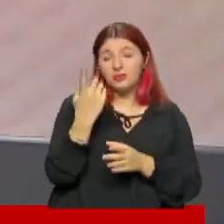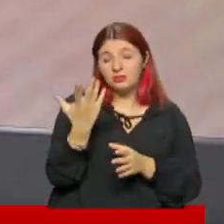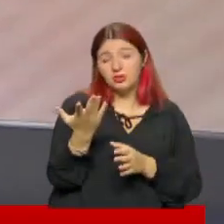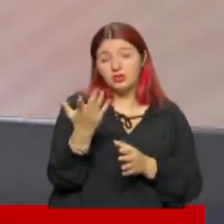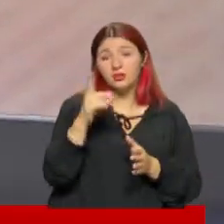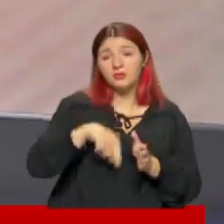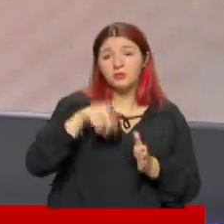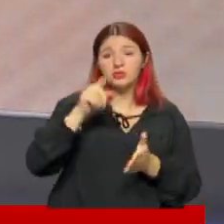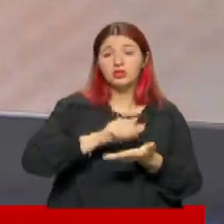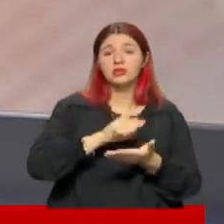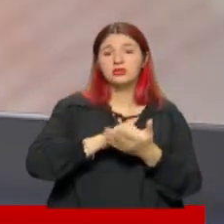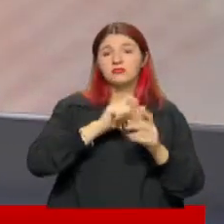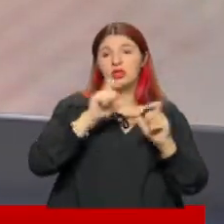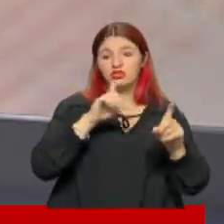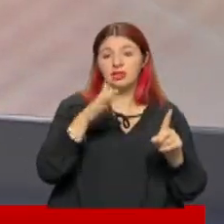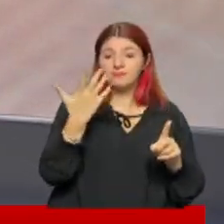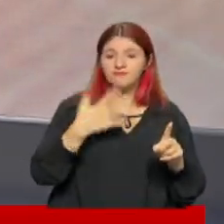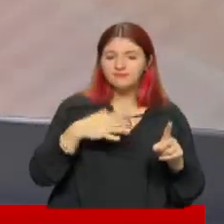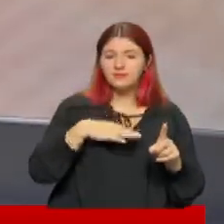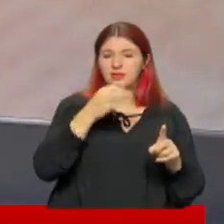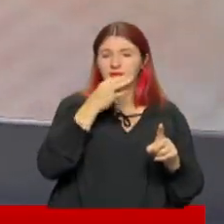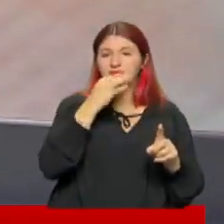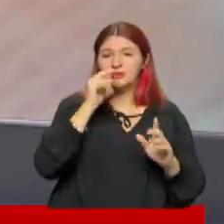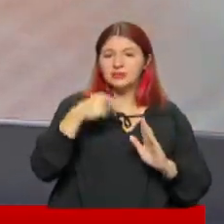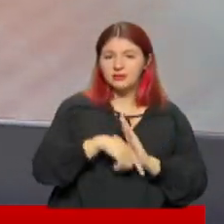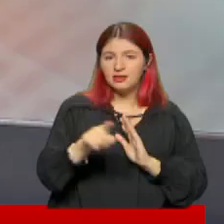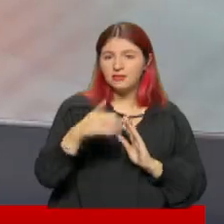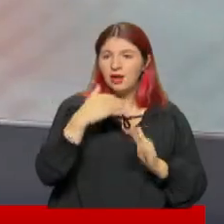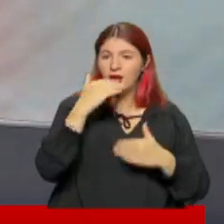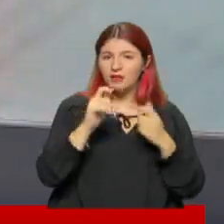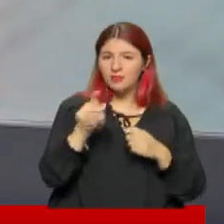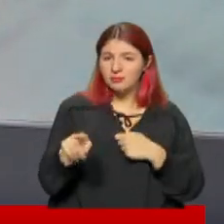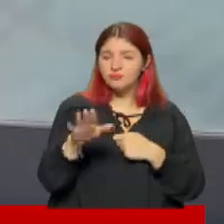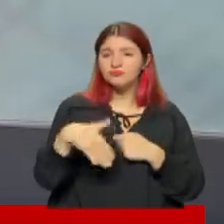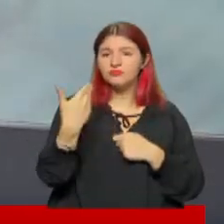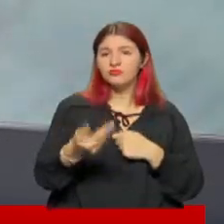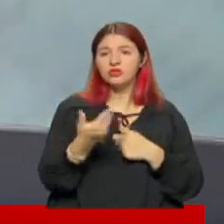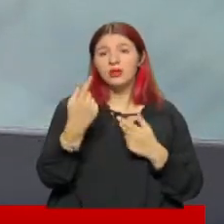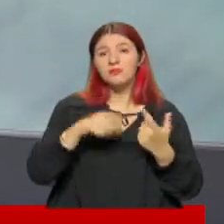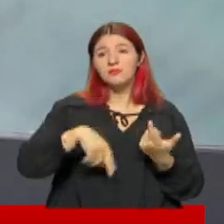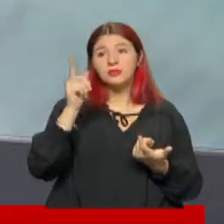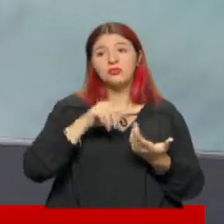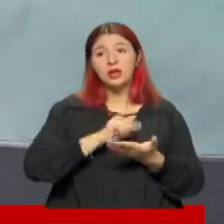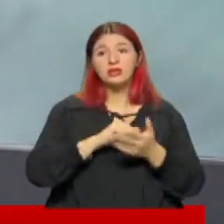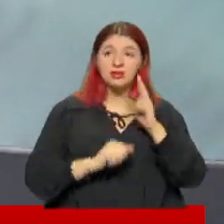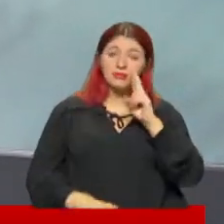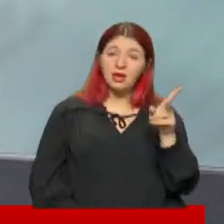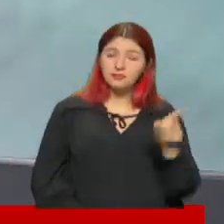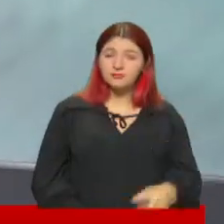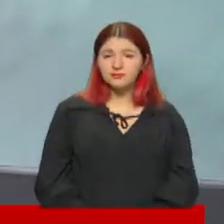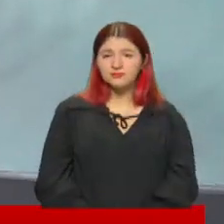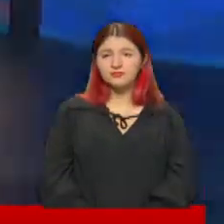Birgün gazetesinin manşeti isterseniz haberimizin detaylarına bir aktaralım sonrasında Birgün Gazetesi'ne